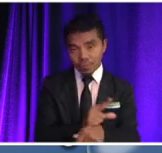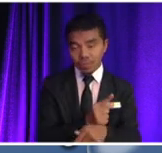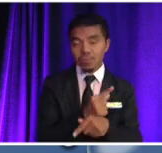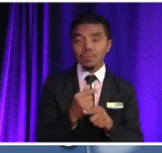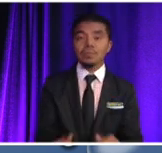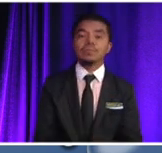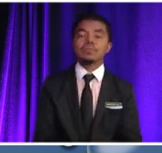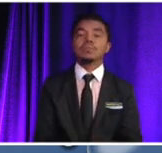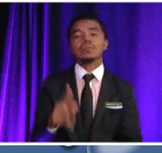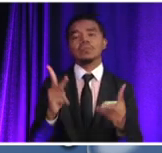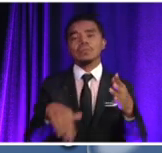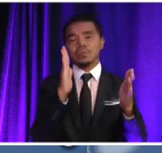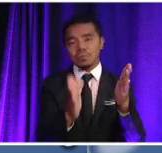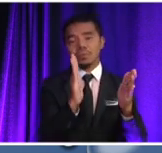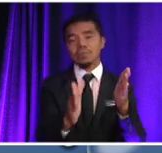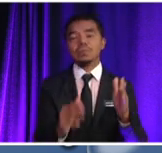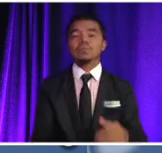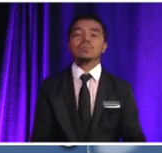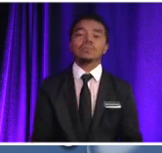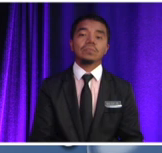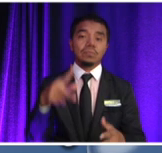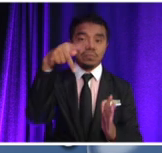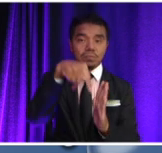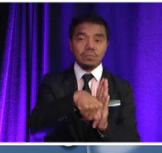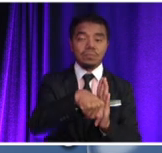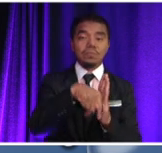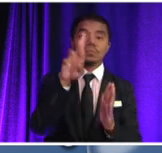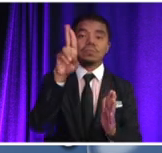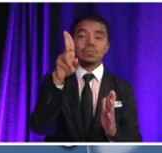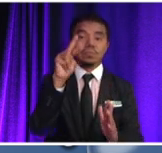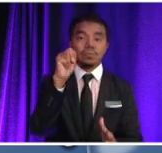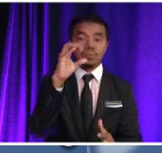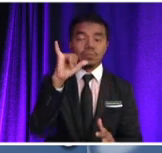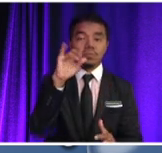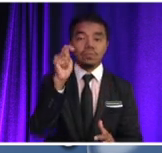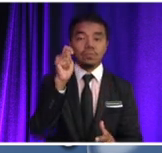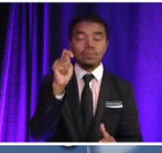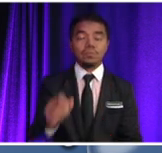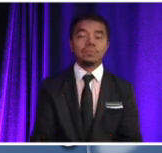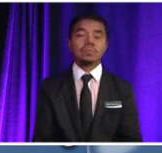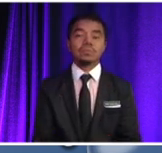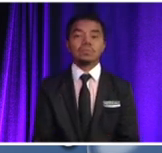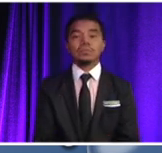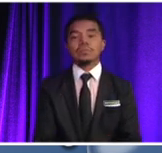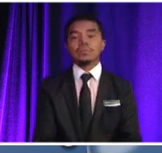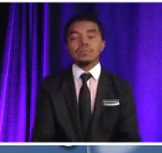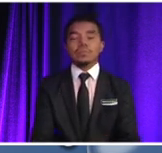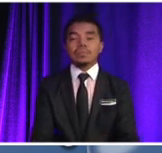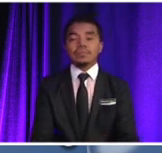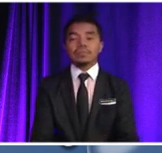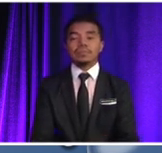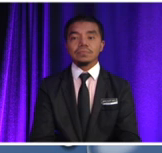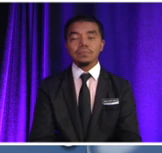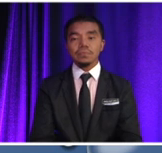dekat tengah-tengah tuh dia melibatkan peruncing maka y-nya jatuh ke peringkat kedua peruncit pengguna y-nya adalah